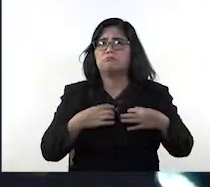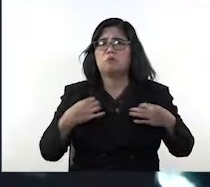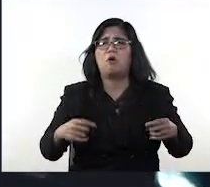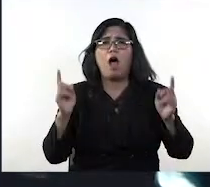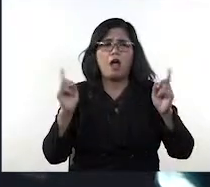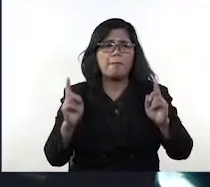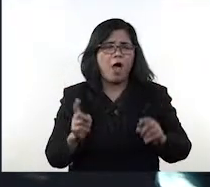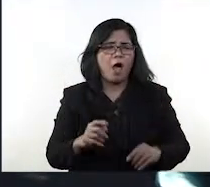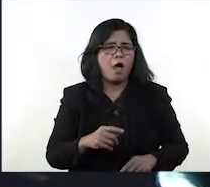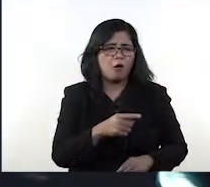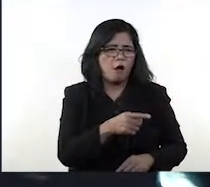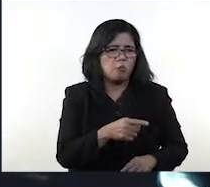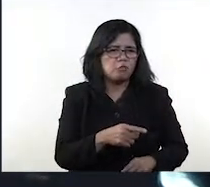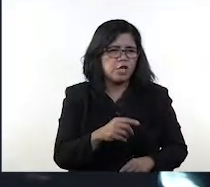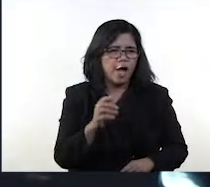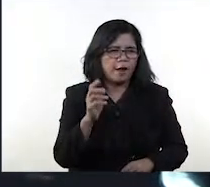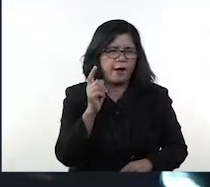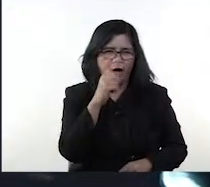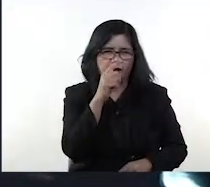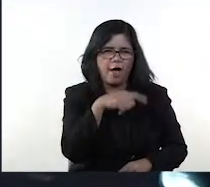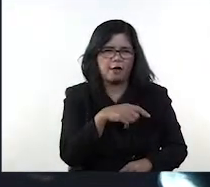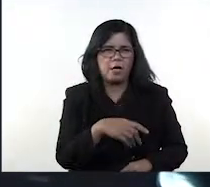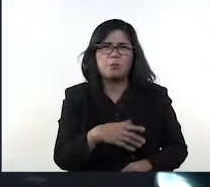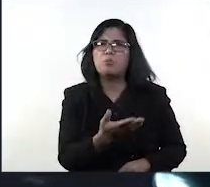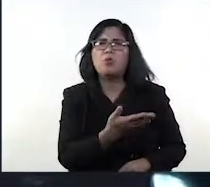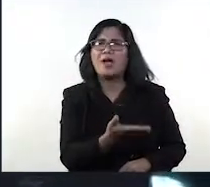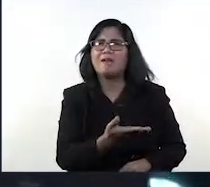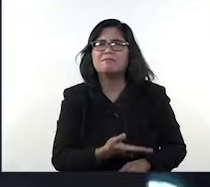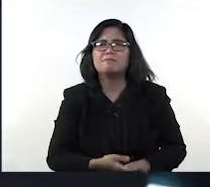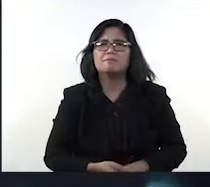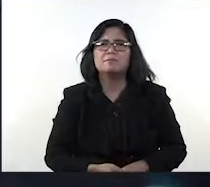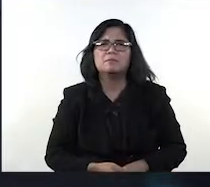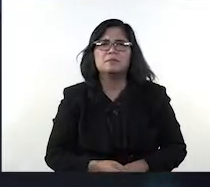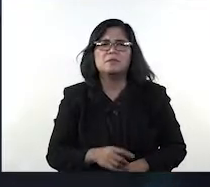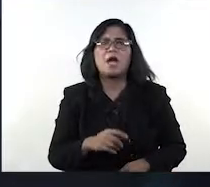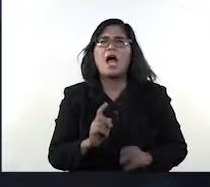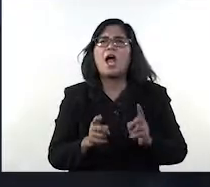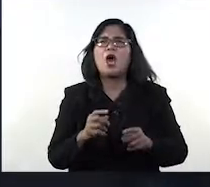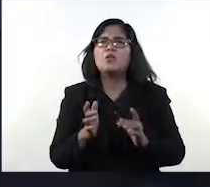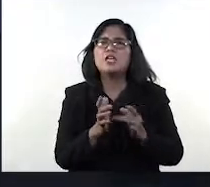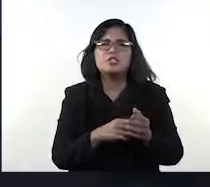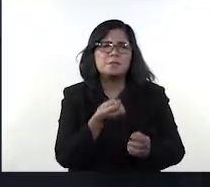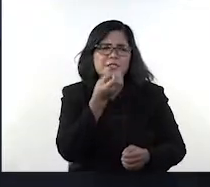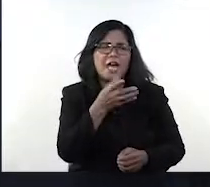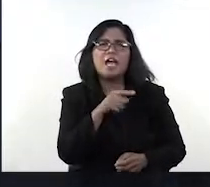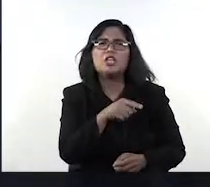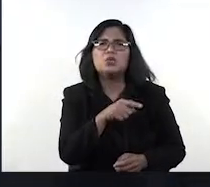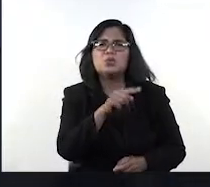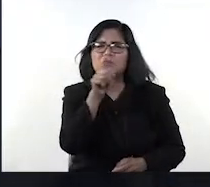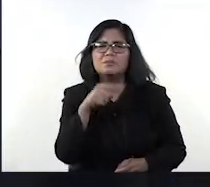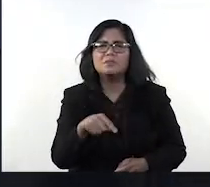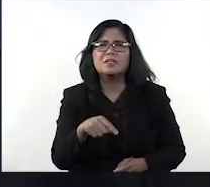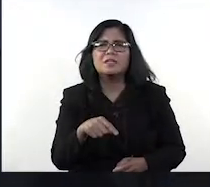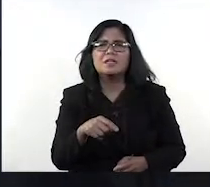tapi jangan aneh-aneh kamu ya segera keringkan sentuhan seandainya Yesus ngomong begitu pertanyaan saya Hai